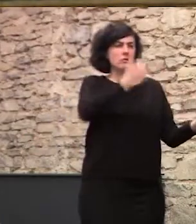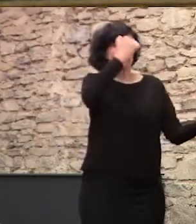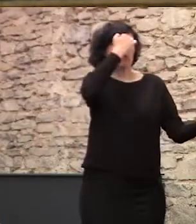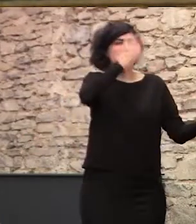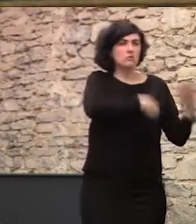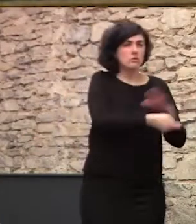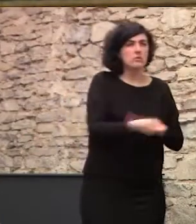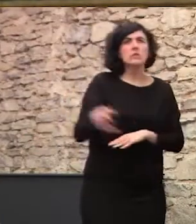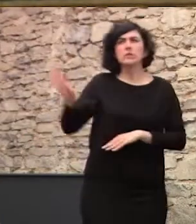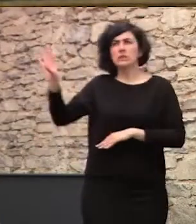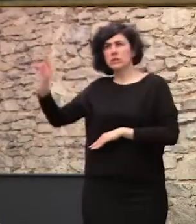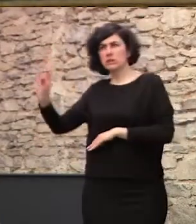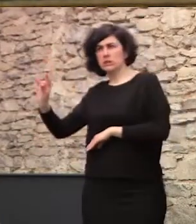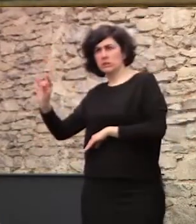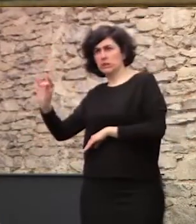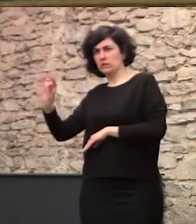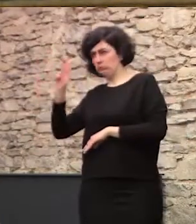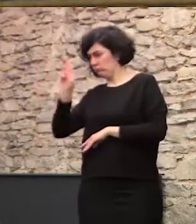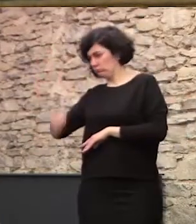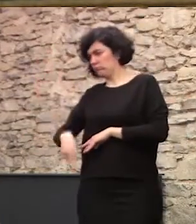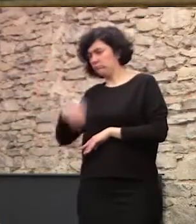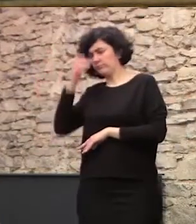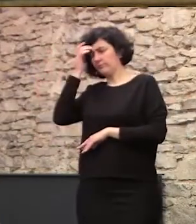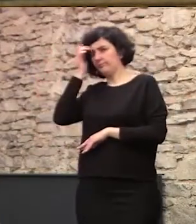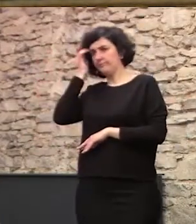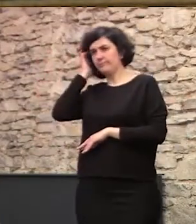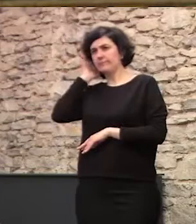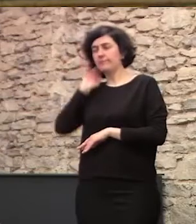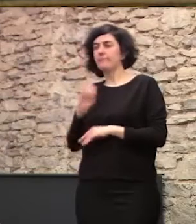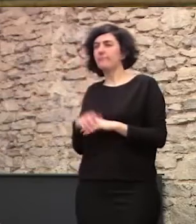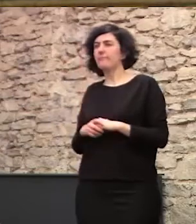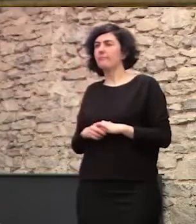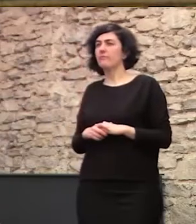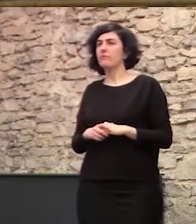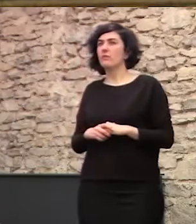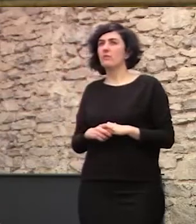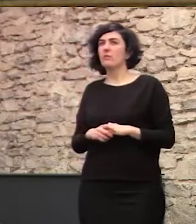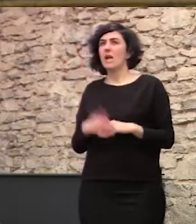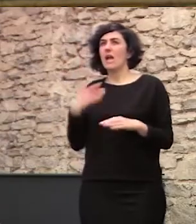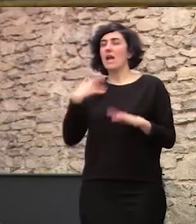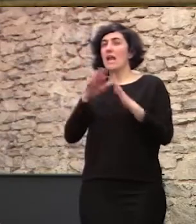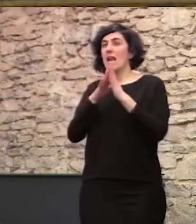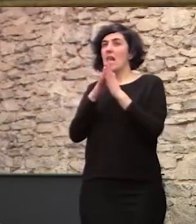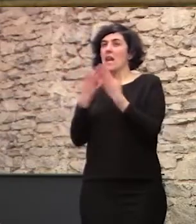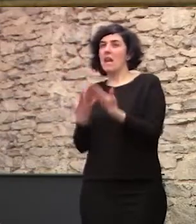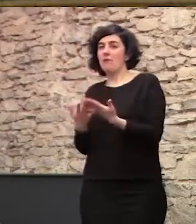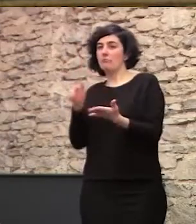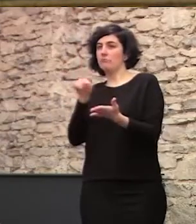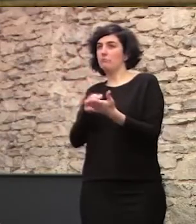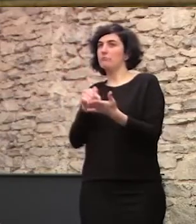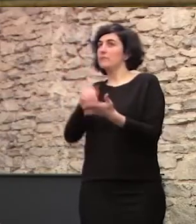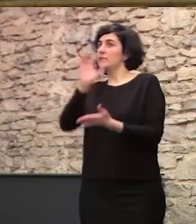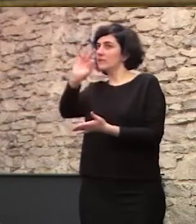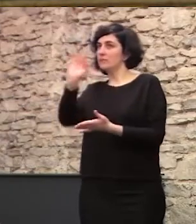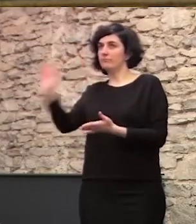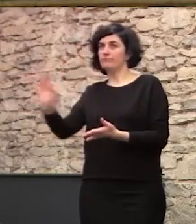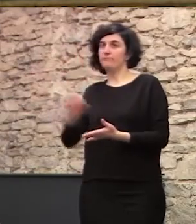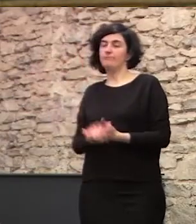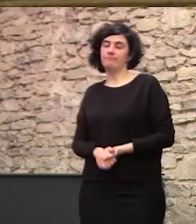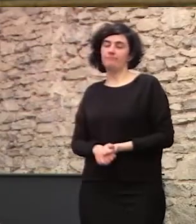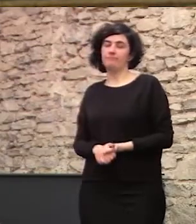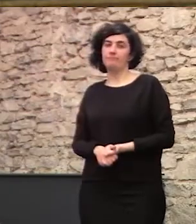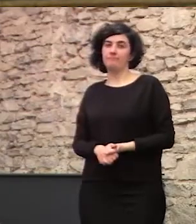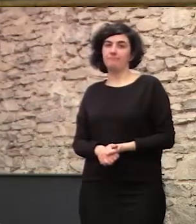Bai, bai, bai, bazan, bazan, bazan. Bai, bai, bai, erabili nuan. Oraingoan Donosti hartzen da. Bai. Bai,